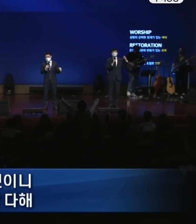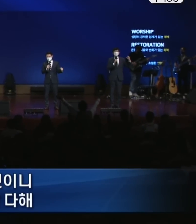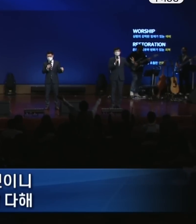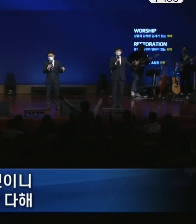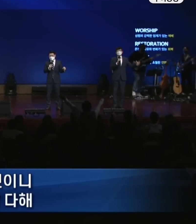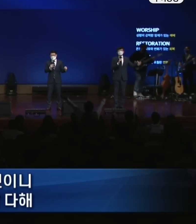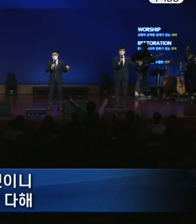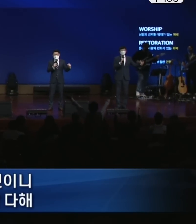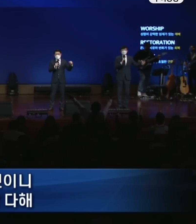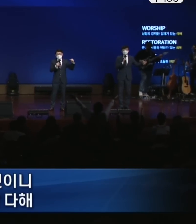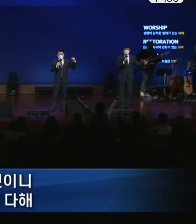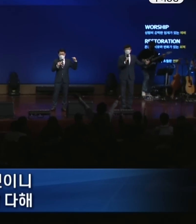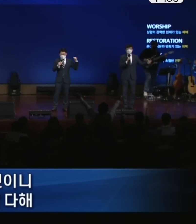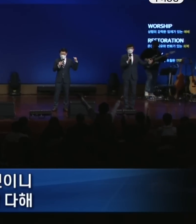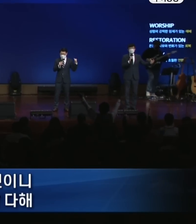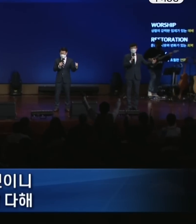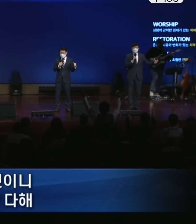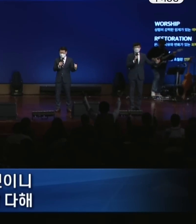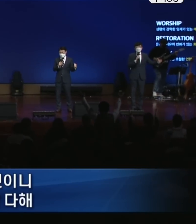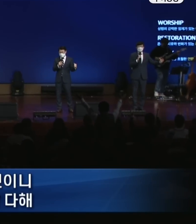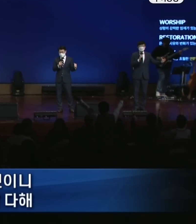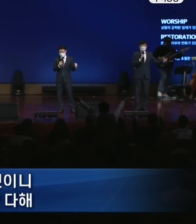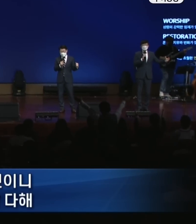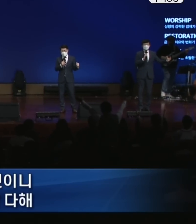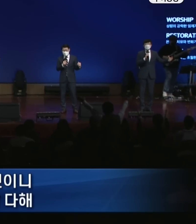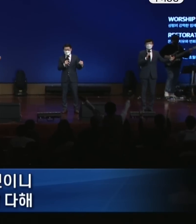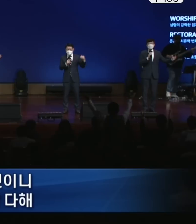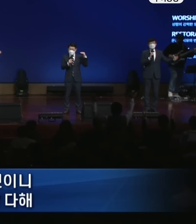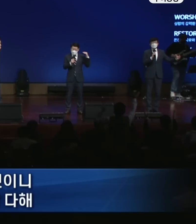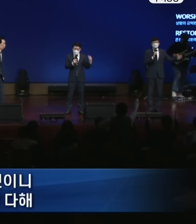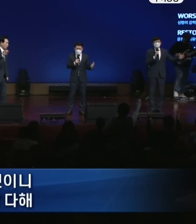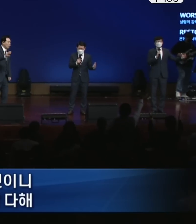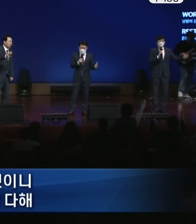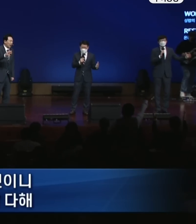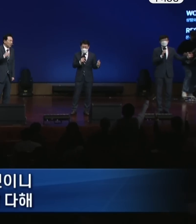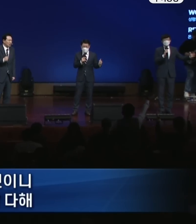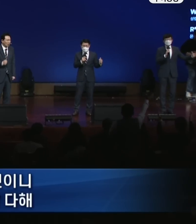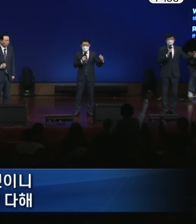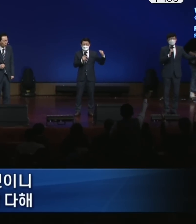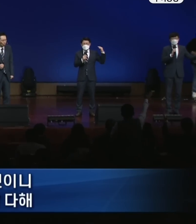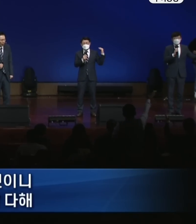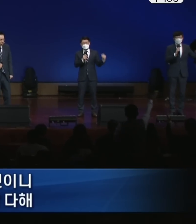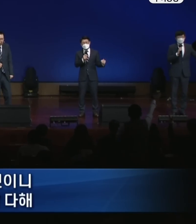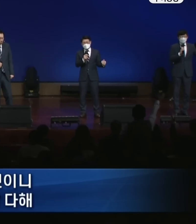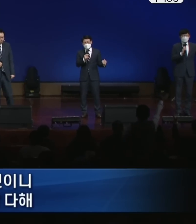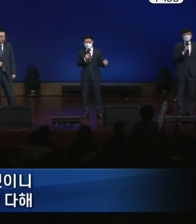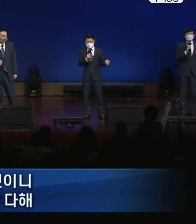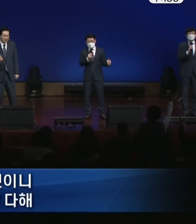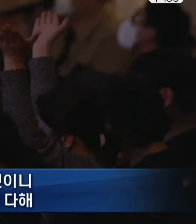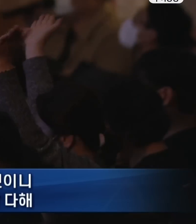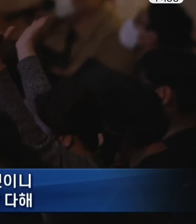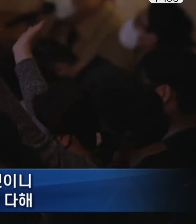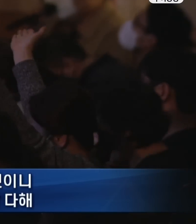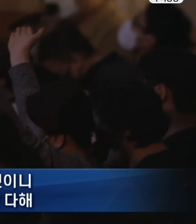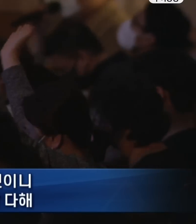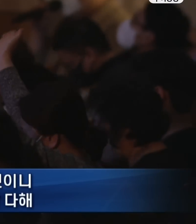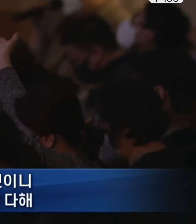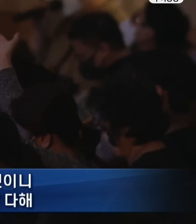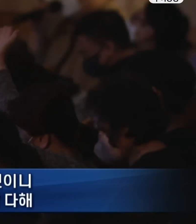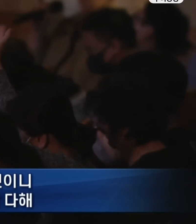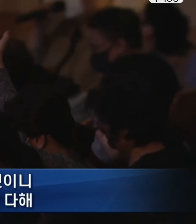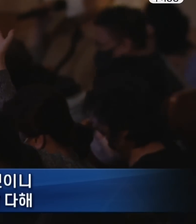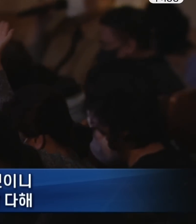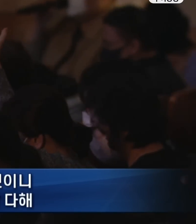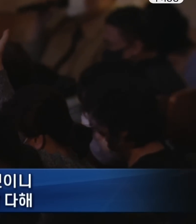아버지 하나님 간절히 원하는 것은 우리의 상처가 우리의 우상이 되지 않도록 도와주시고 우리의